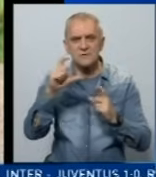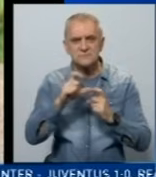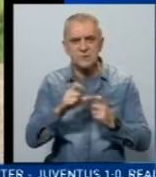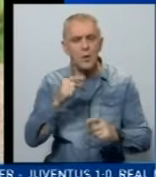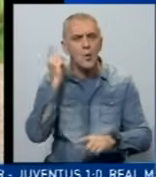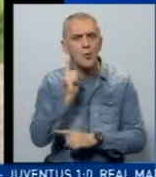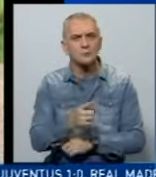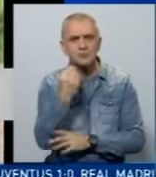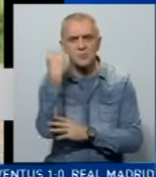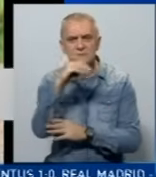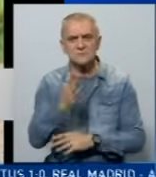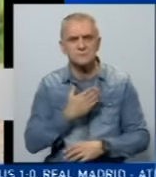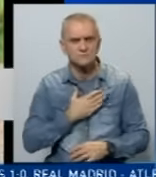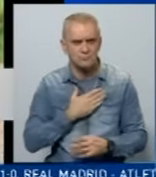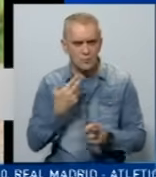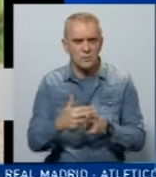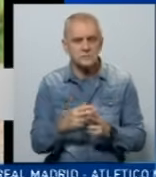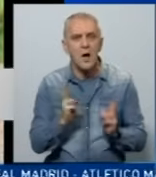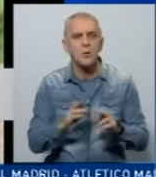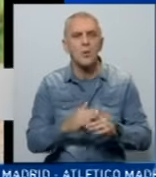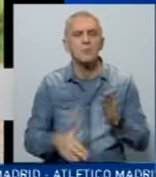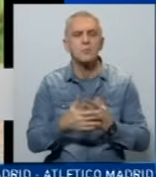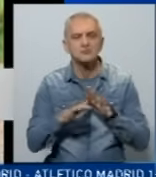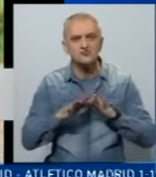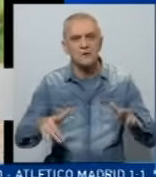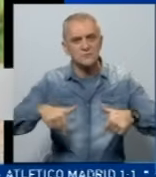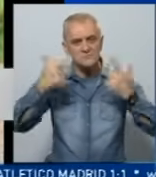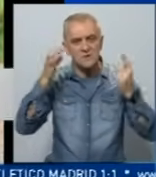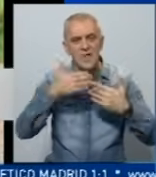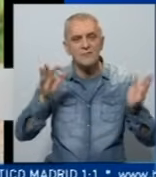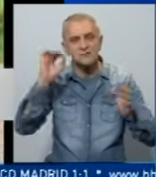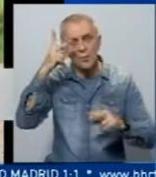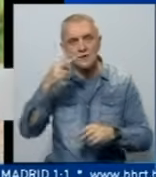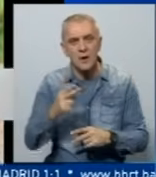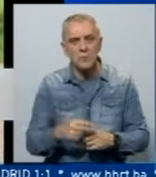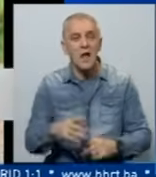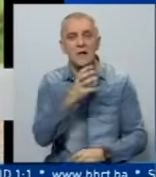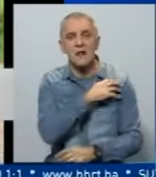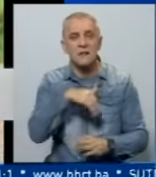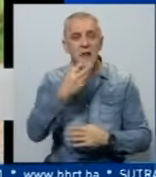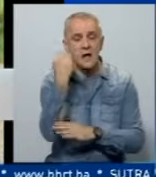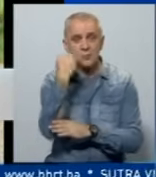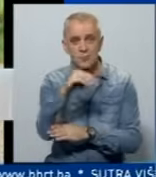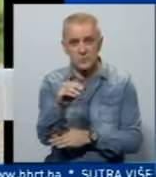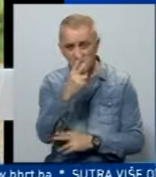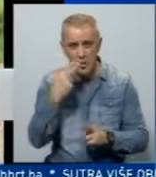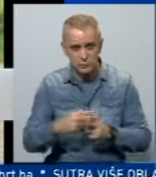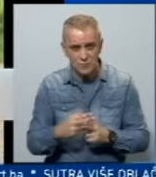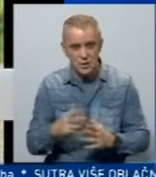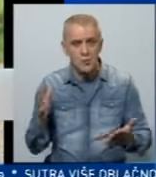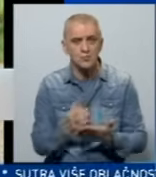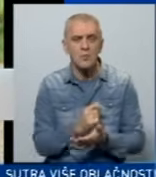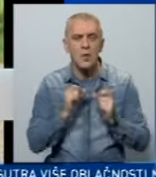je odlučio objaviti svoju dijagnozu kako bi pomogao u širenju svijesti javnosti o raku. Kralj je nakon